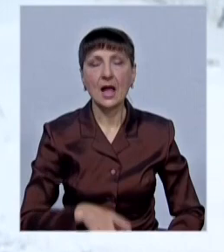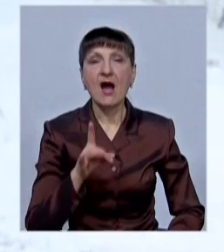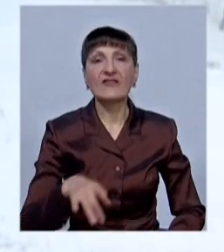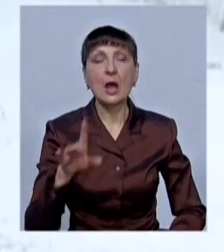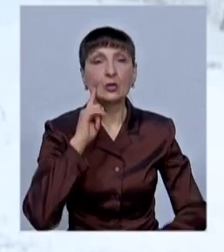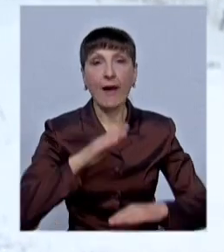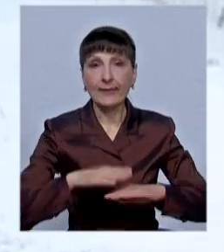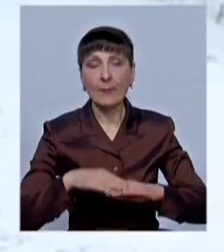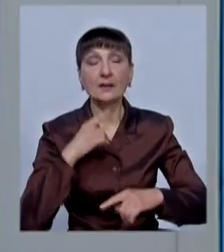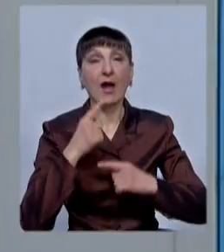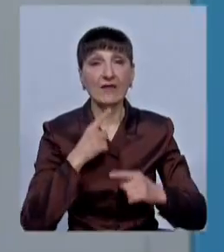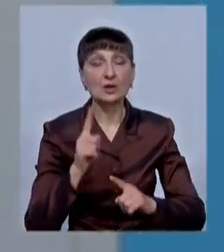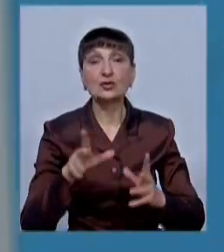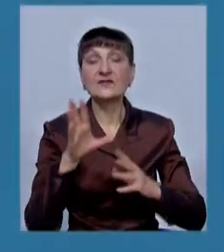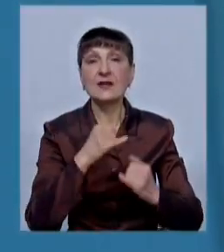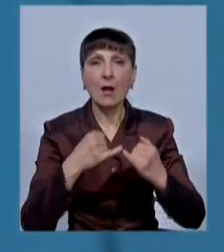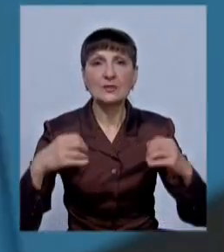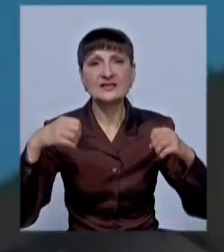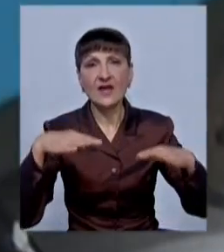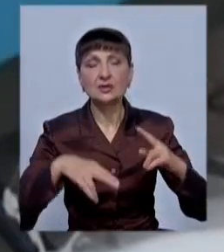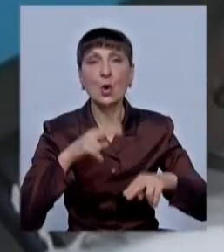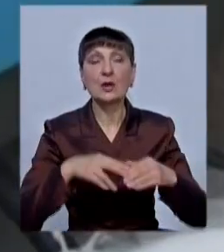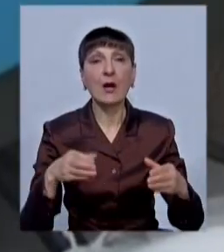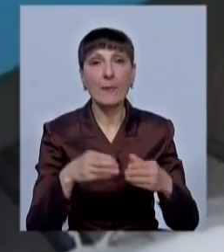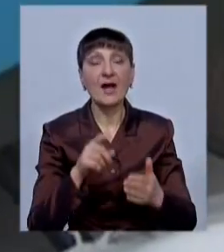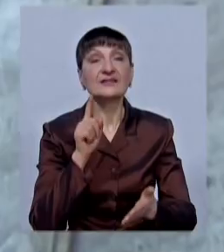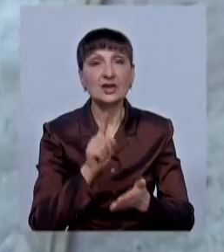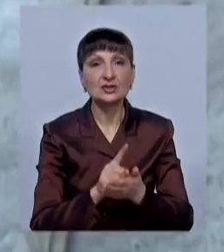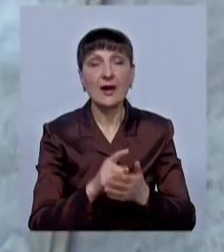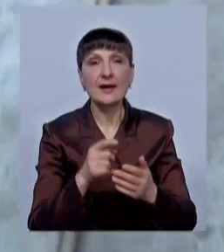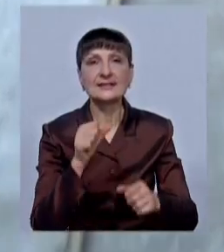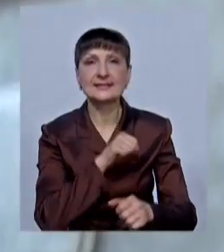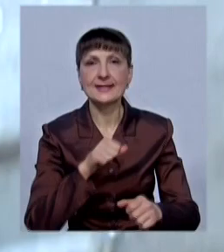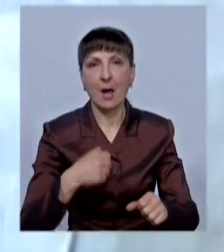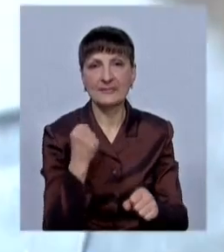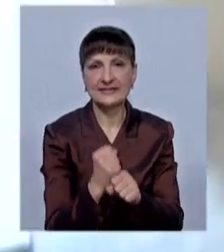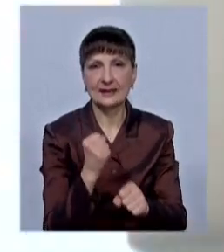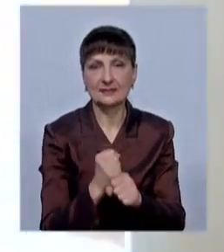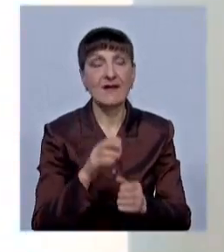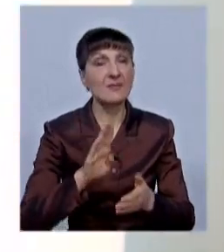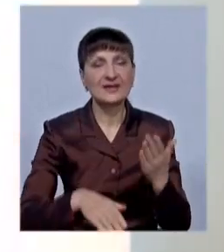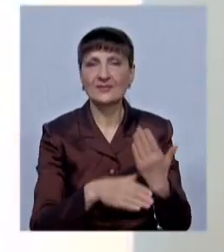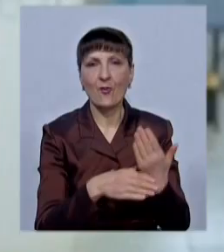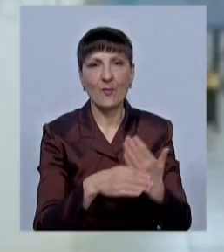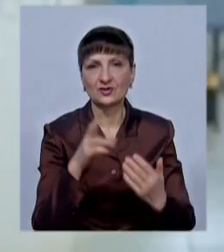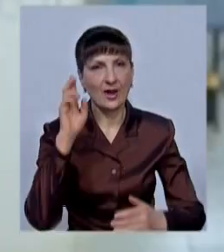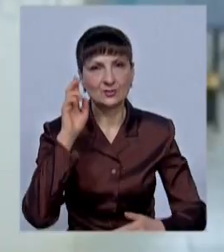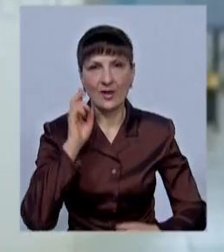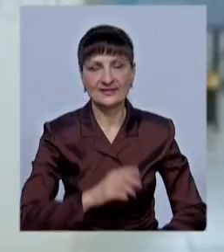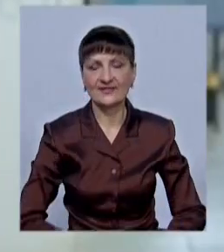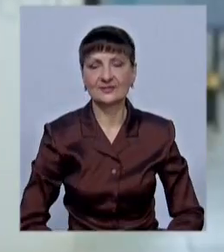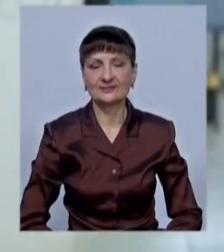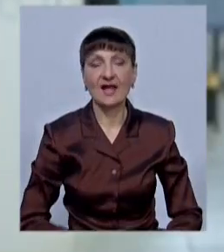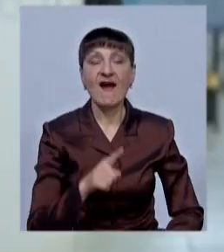районном акимате заявили, что все коммуникации строительная компания должна подвести самостоятельно, без помощи властей. Он